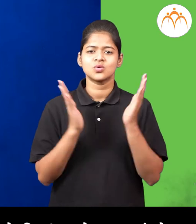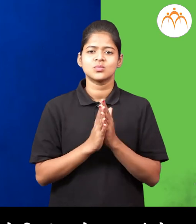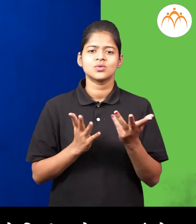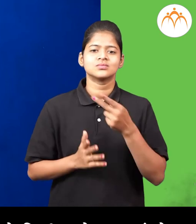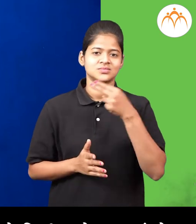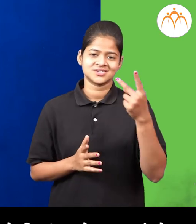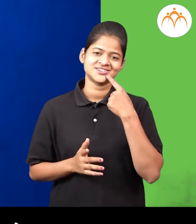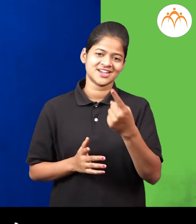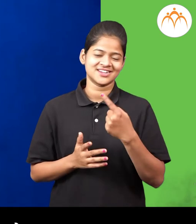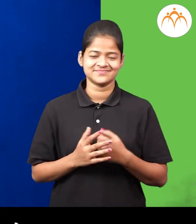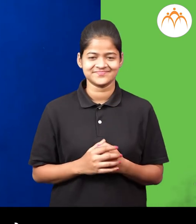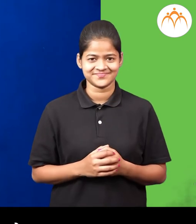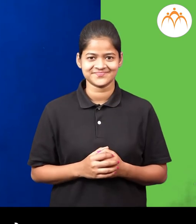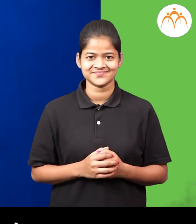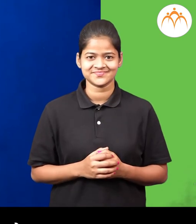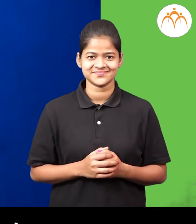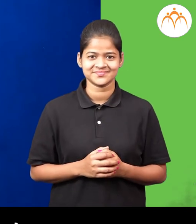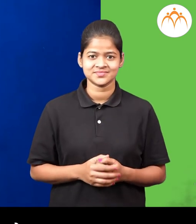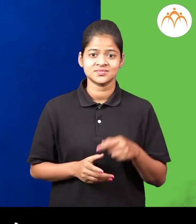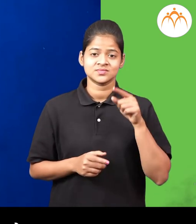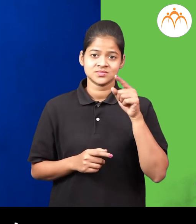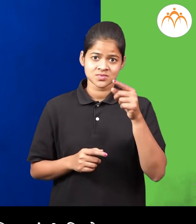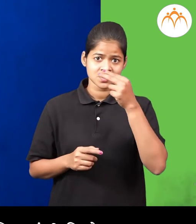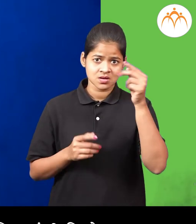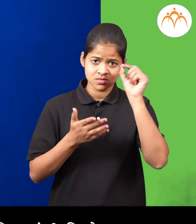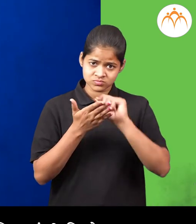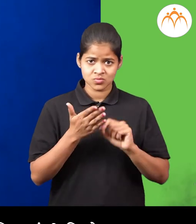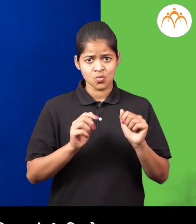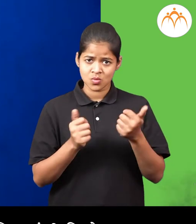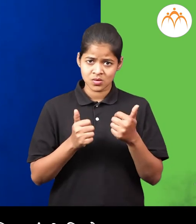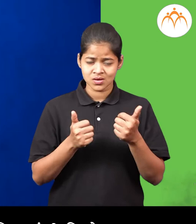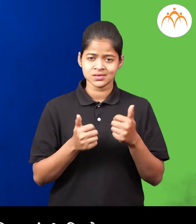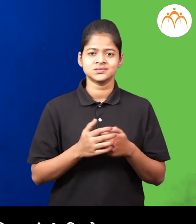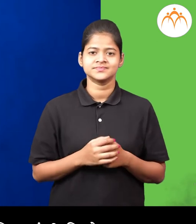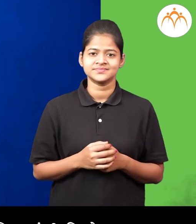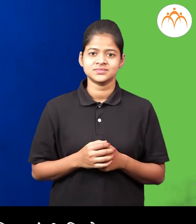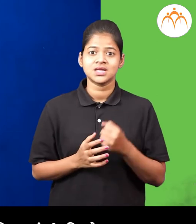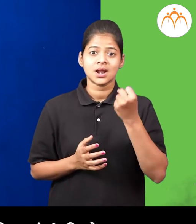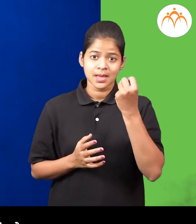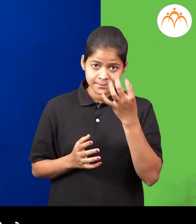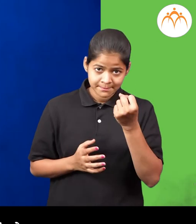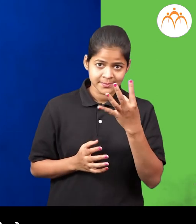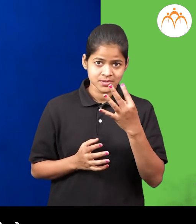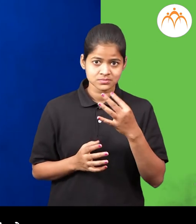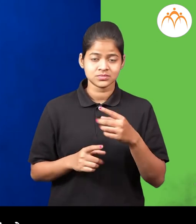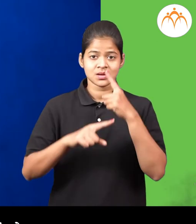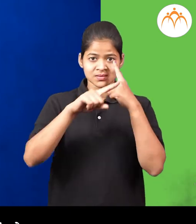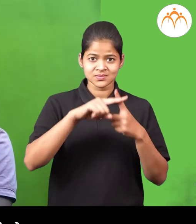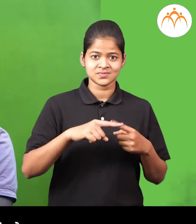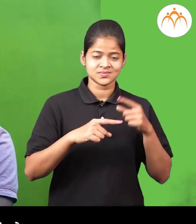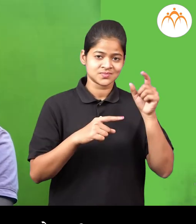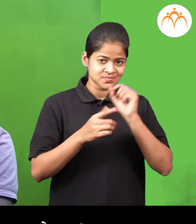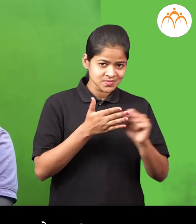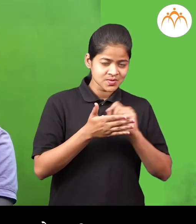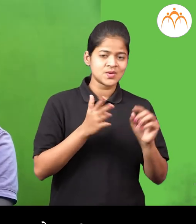सांगते याला चिन्ह येत बरका तो तुम्हाला तमी संख्या आणि तेची चिन्ह दोनी समझाउन सांगते